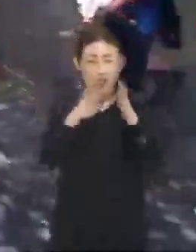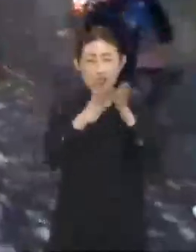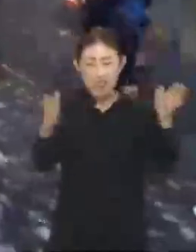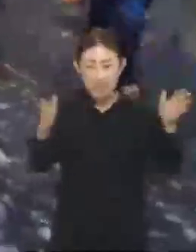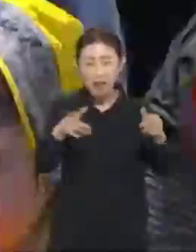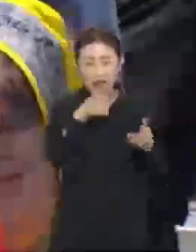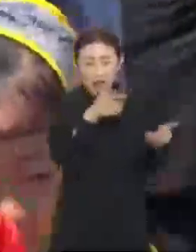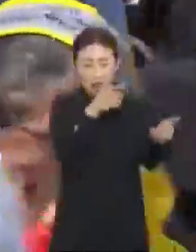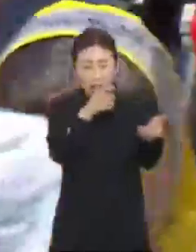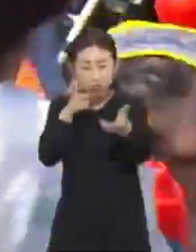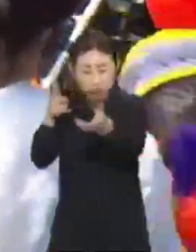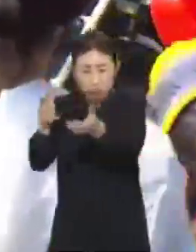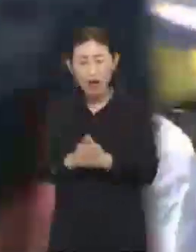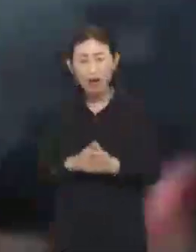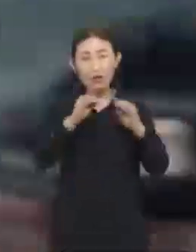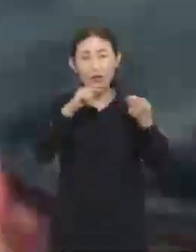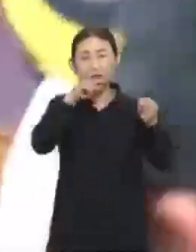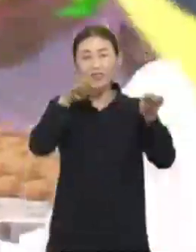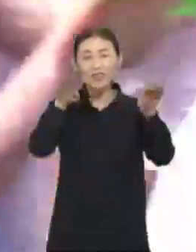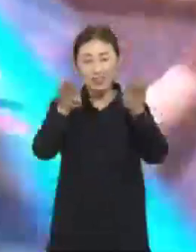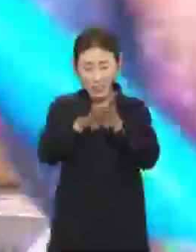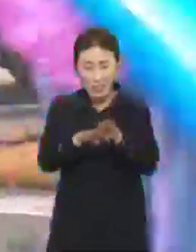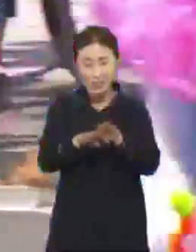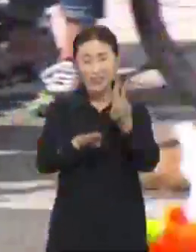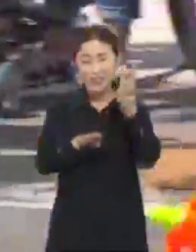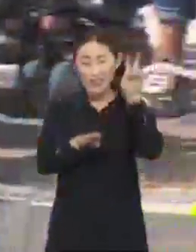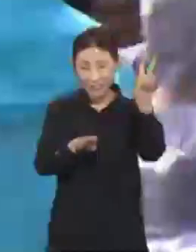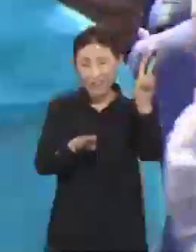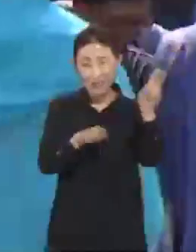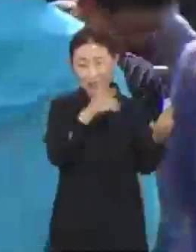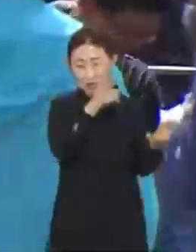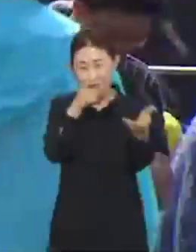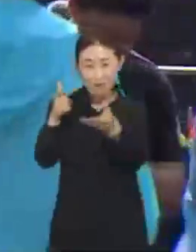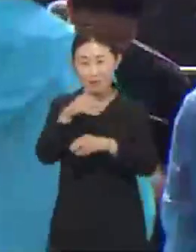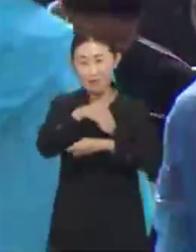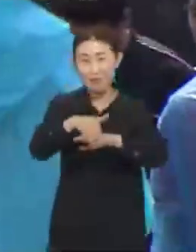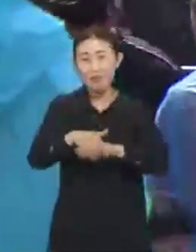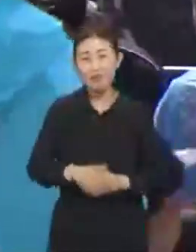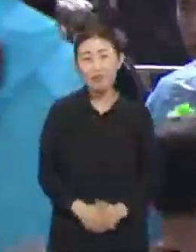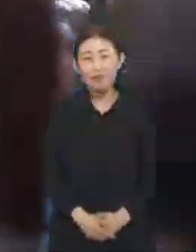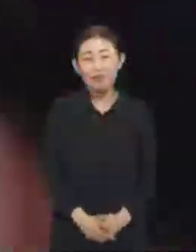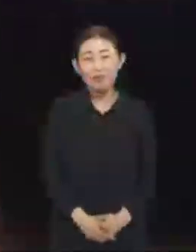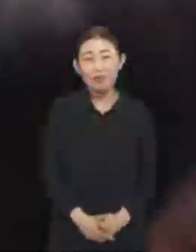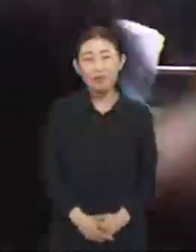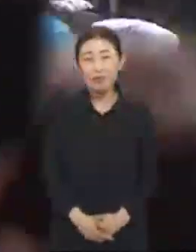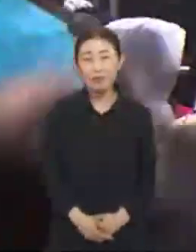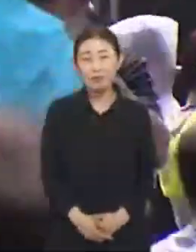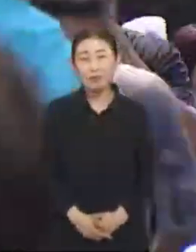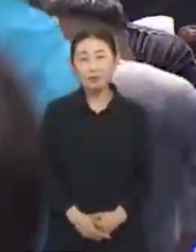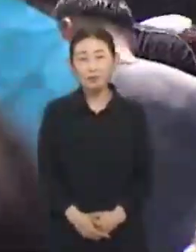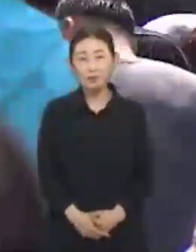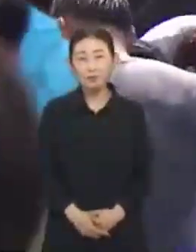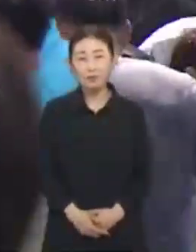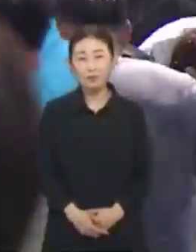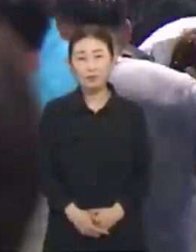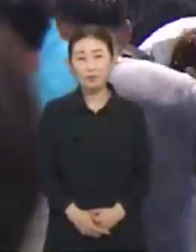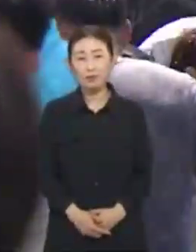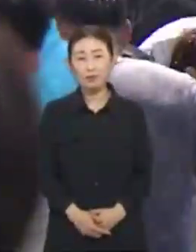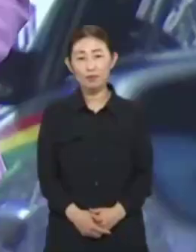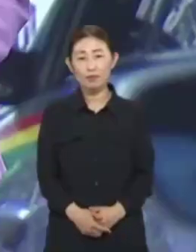온천수 물총대첩은 주말인 13일과 14일 이틀간 펼쳐집니다. TJB 노동현입니다.